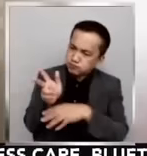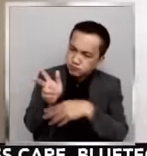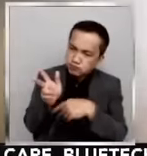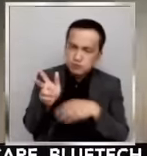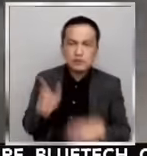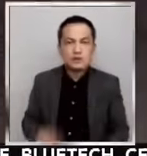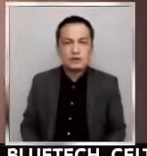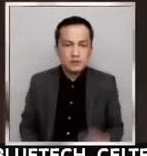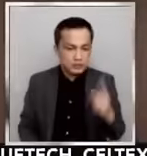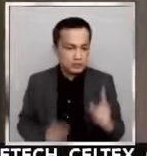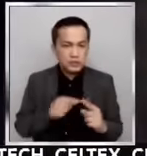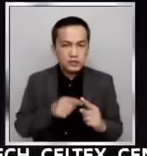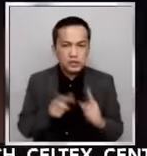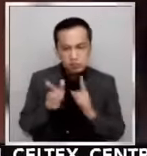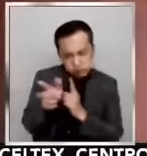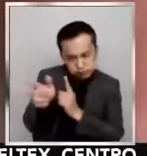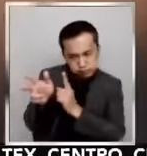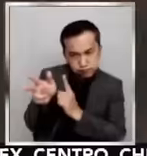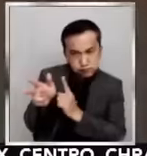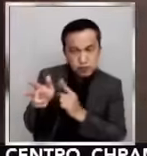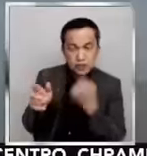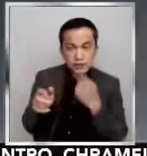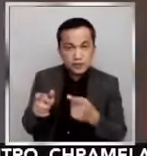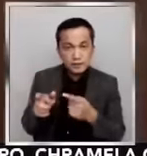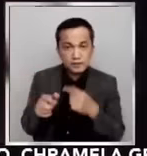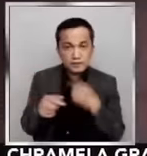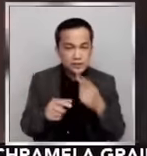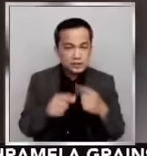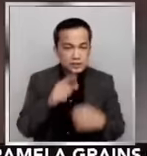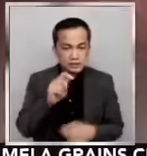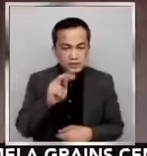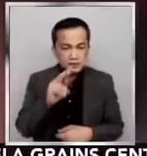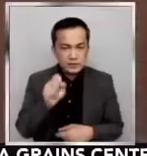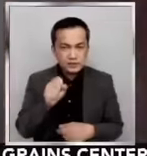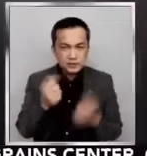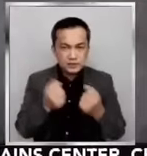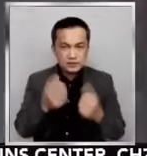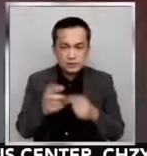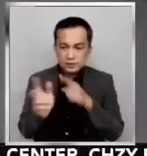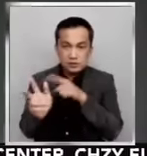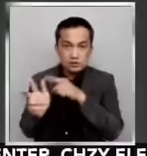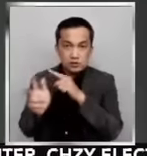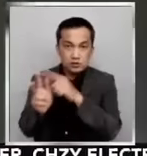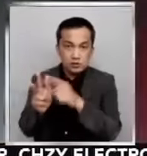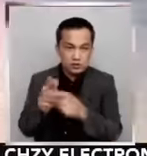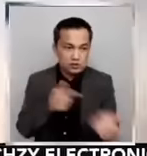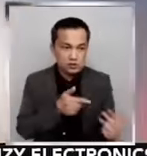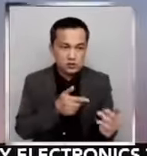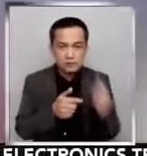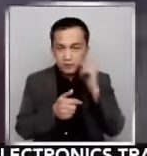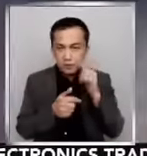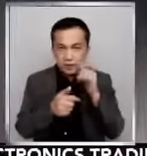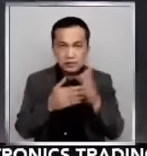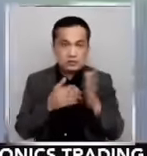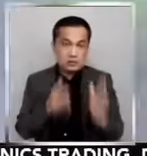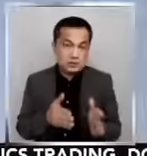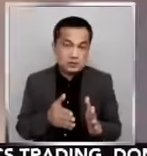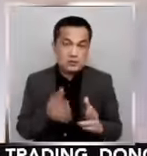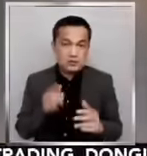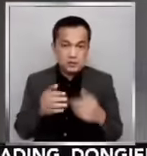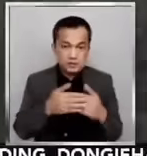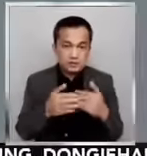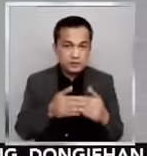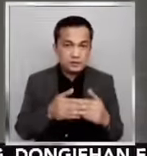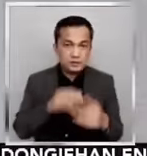Hinabol ni Lau ang tatlo dahil ayon sa isang TNVS rider, nang hold up daw sila ng isang babaeng estudyante malapit sa isang mall